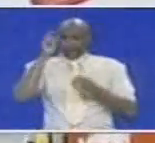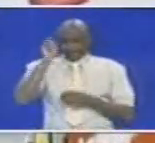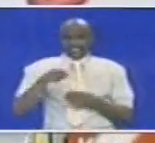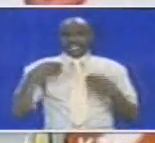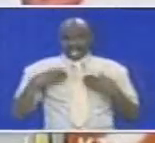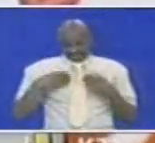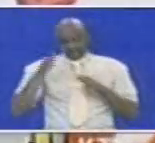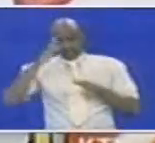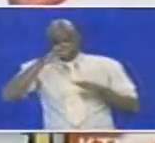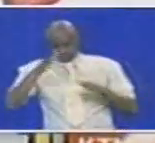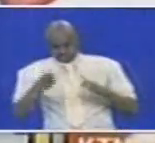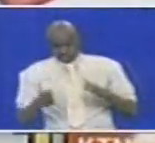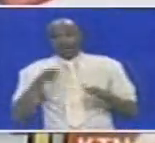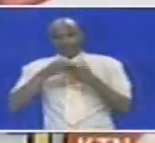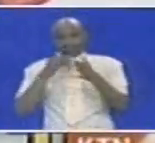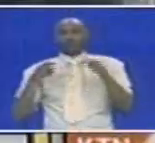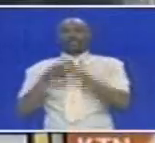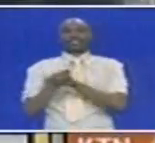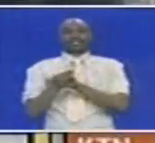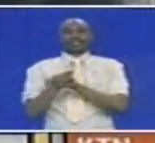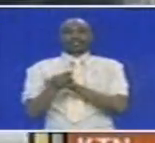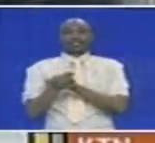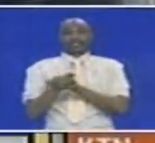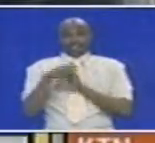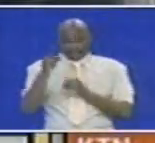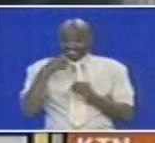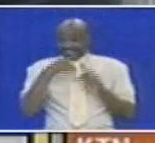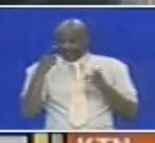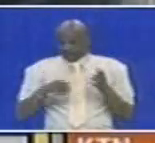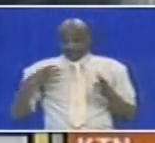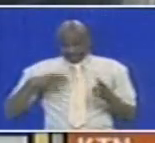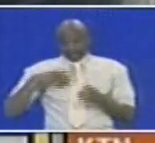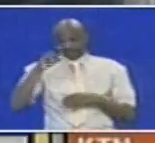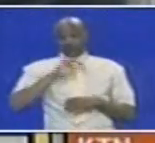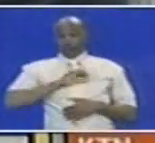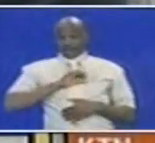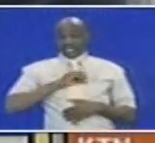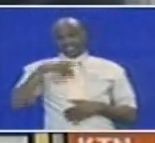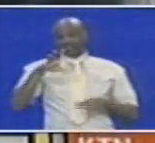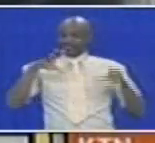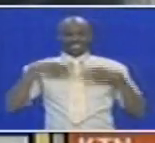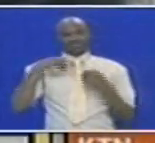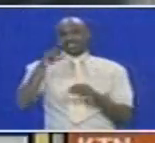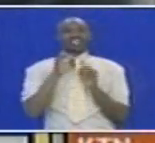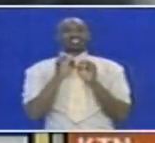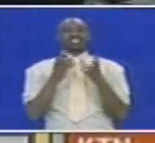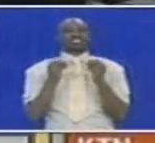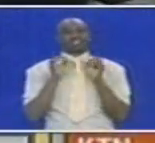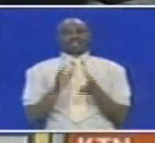na kifaa cha kuwakagua abiria. Hata hivyo, wamiliki wa magari ya umma hawajapokea kwa urahisi masharti haya